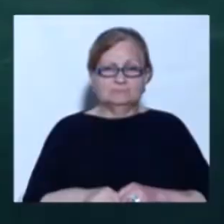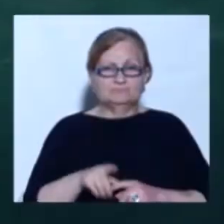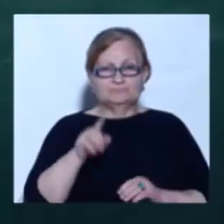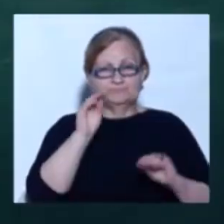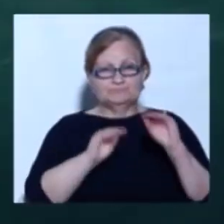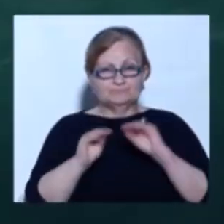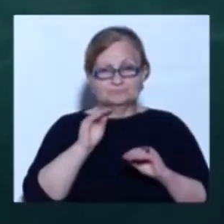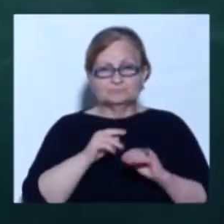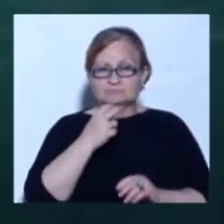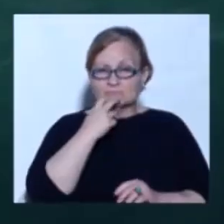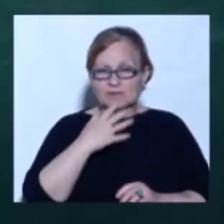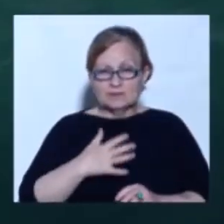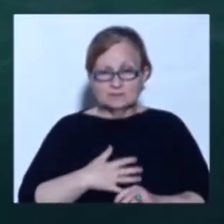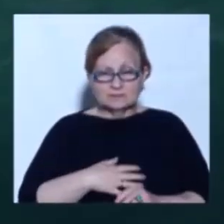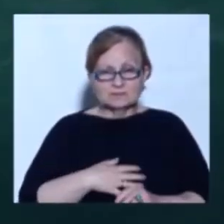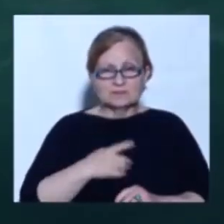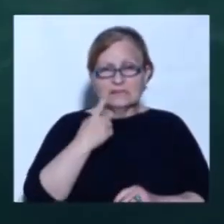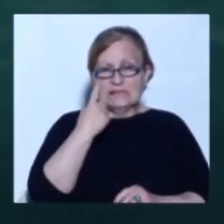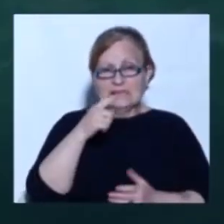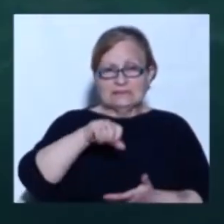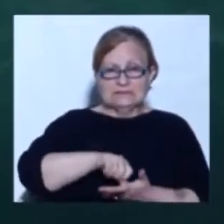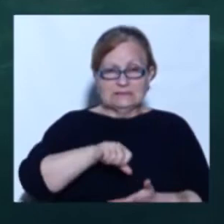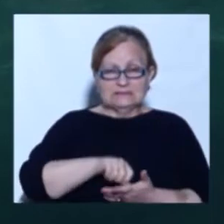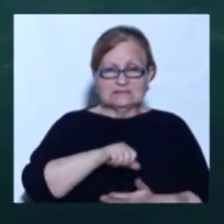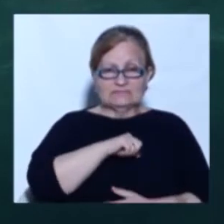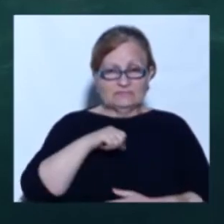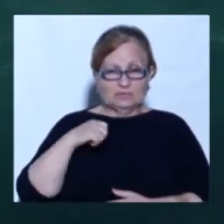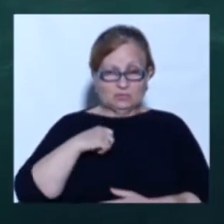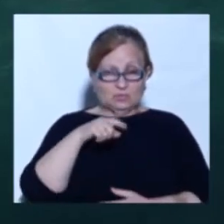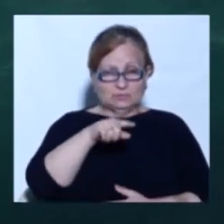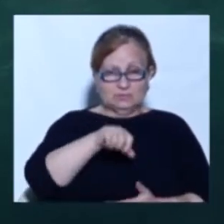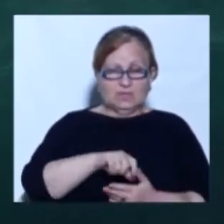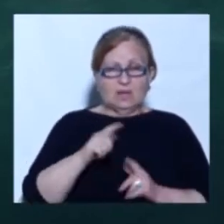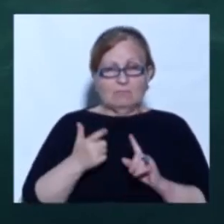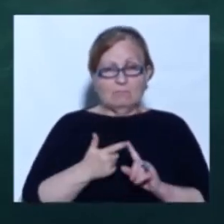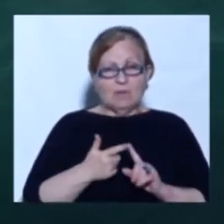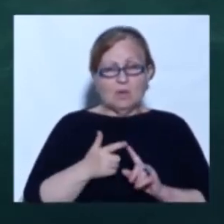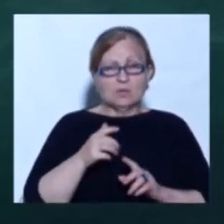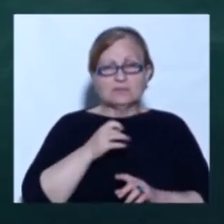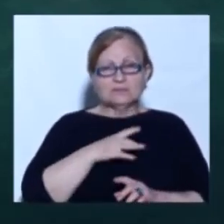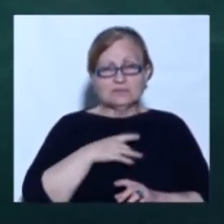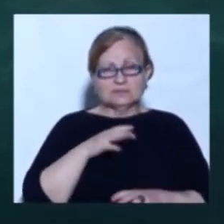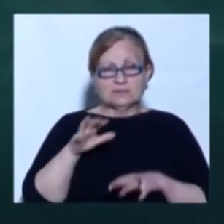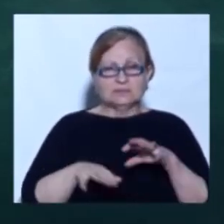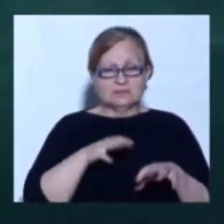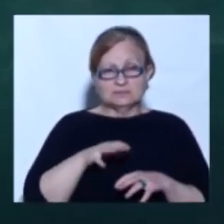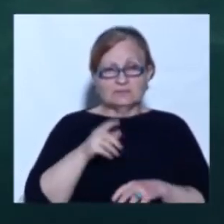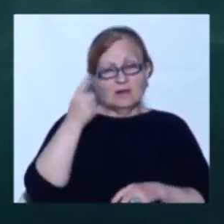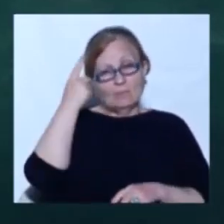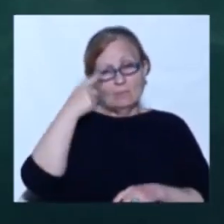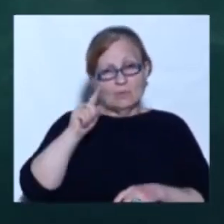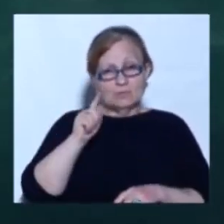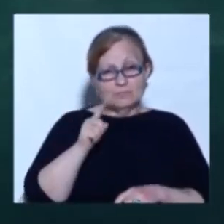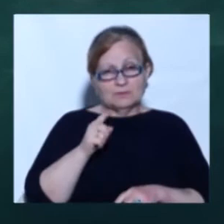შექმენი კომიქსი. Ერთი პერსონაჟი შენიყავი, მეორე თეთრი დათვი იყოს. მოიფიქრე,